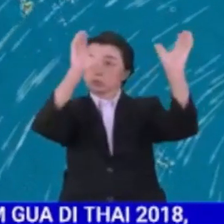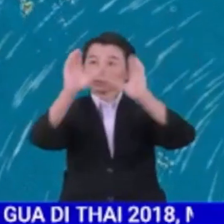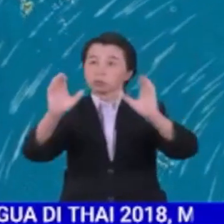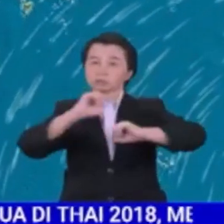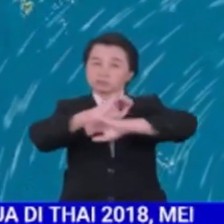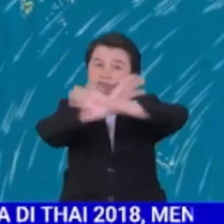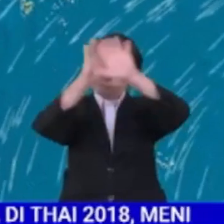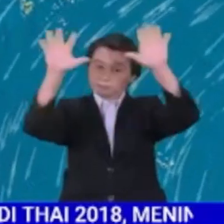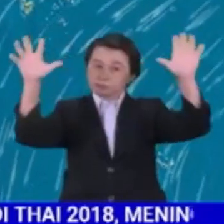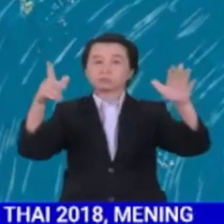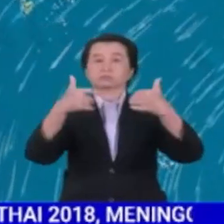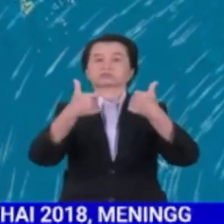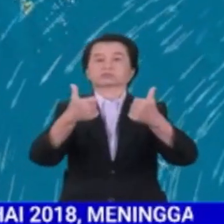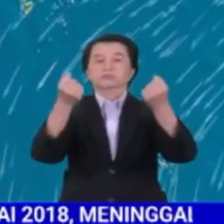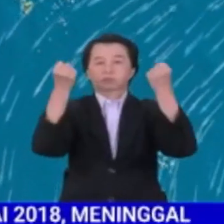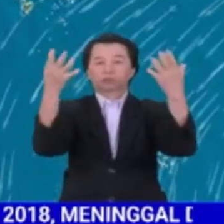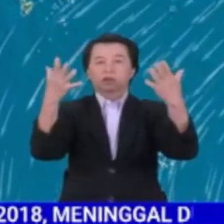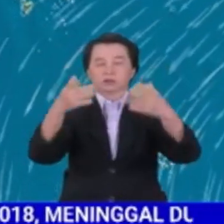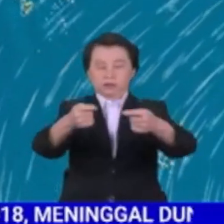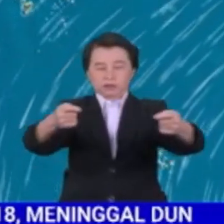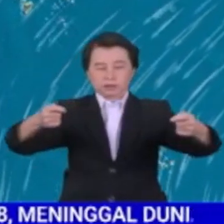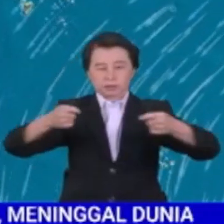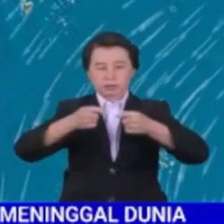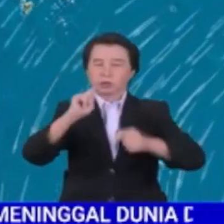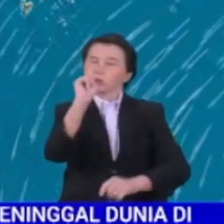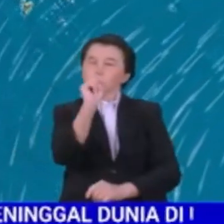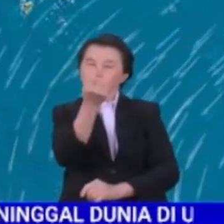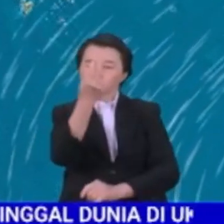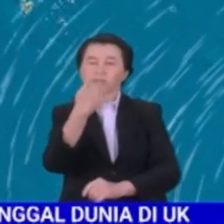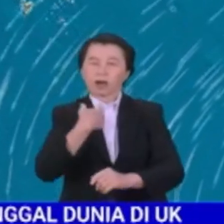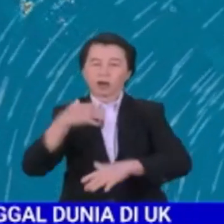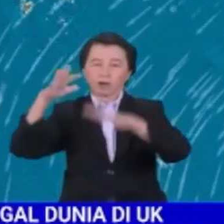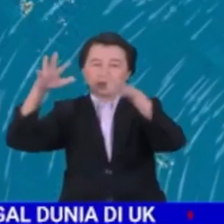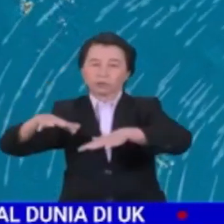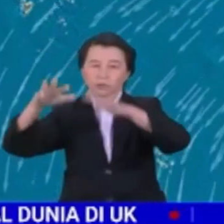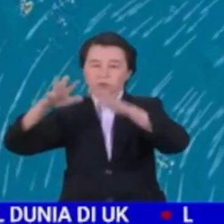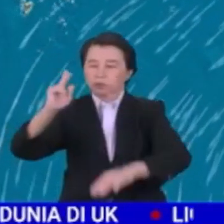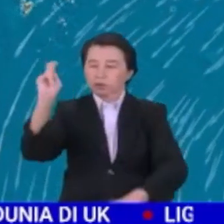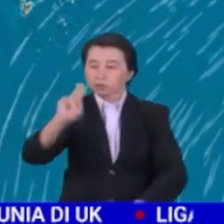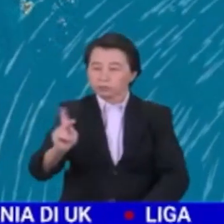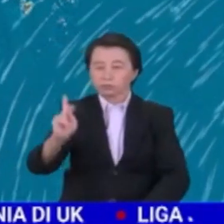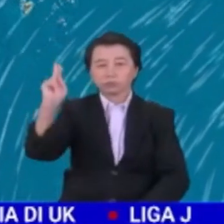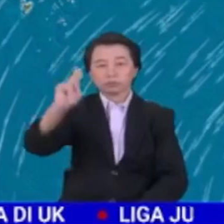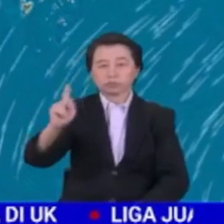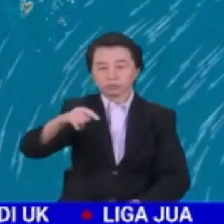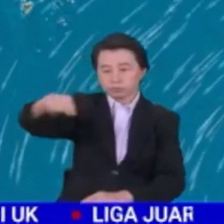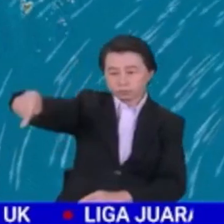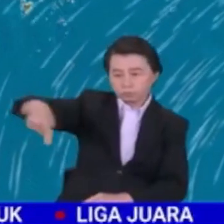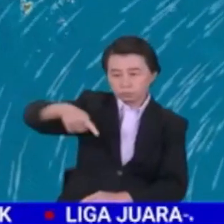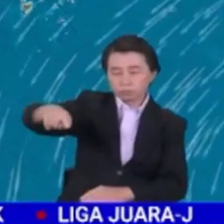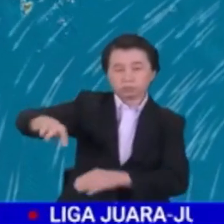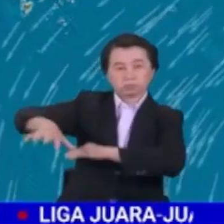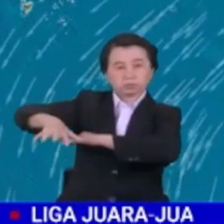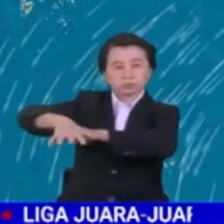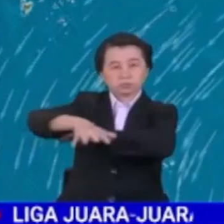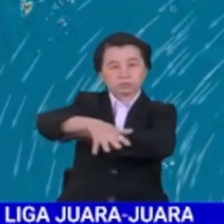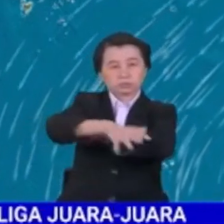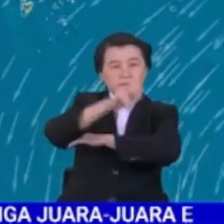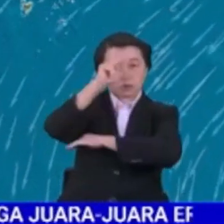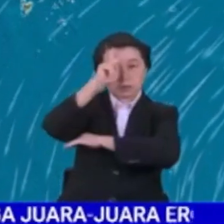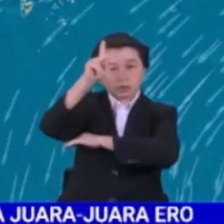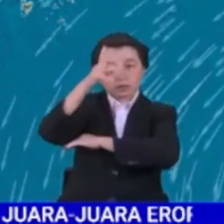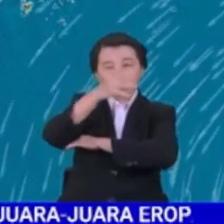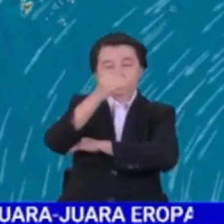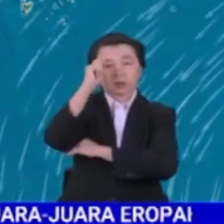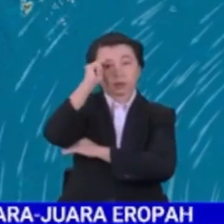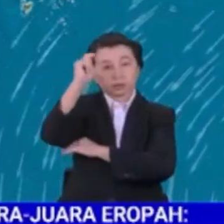adalah cerah bagi kebanyakan tempat, hanya hujan dan ribut petir yang sedang berlaku di sekitar pesisiran pantai Kelantan